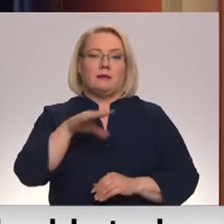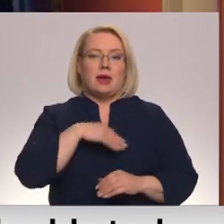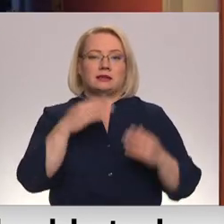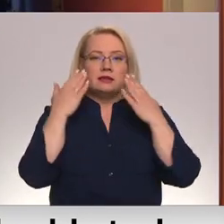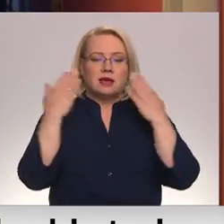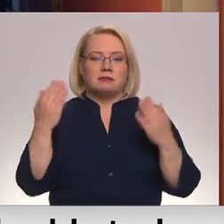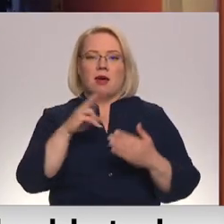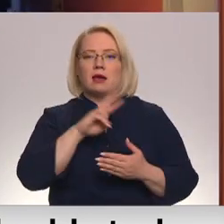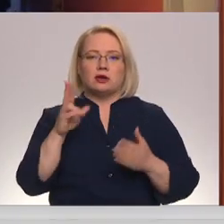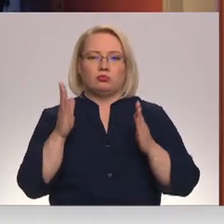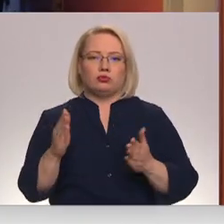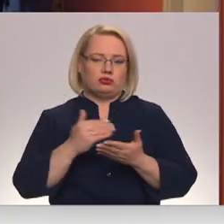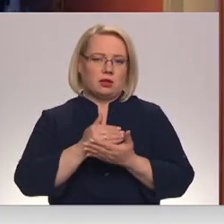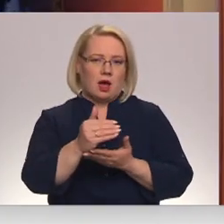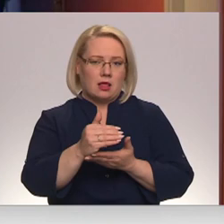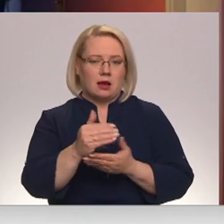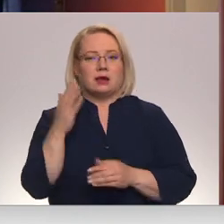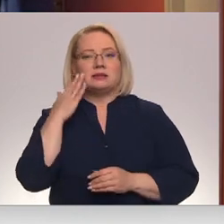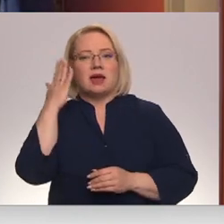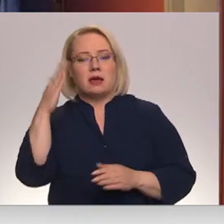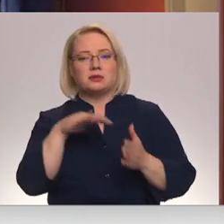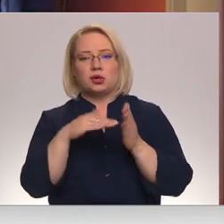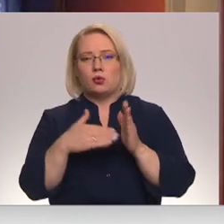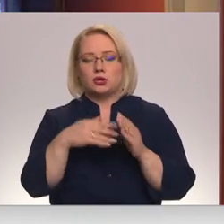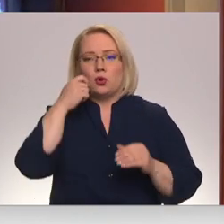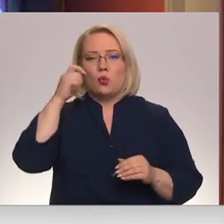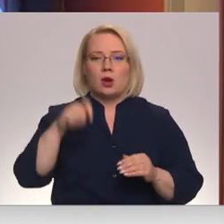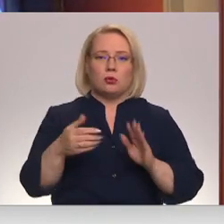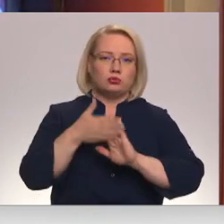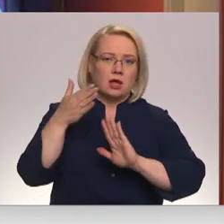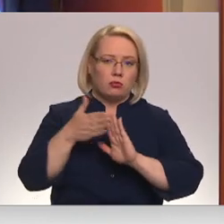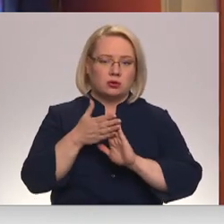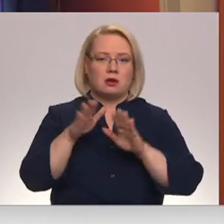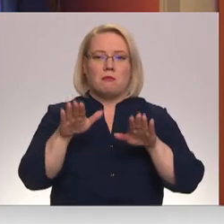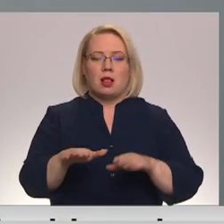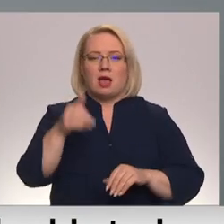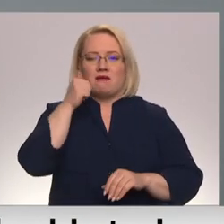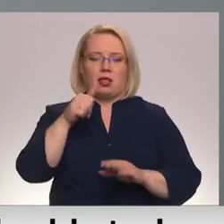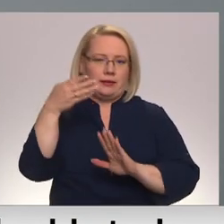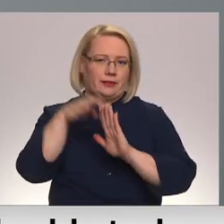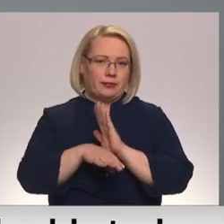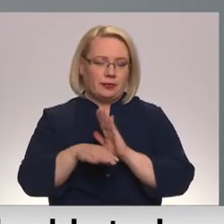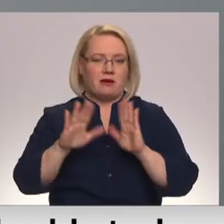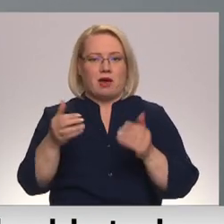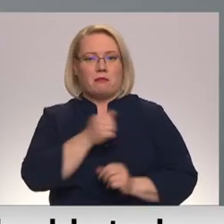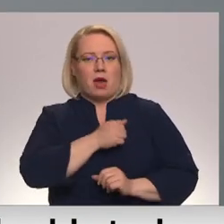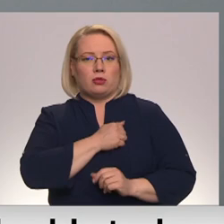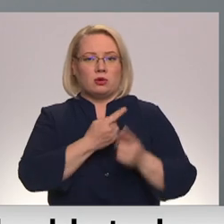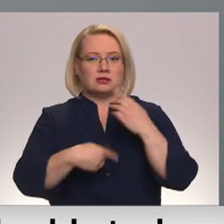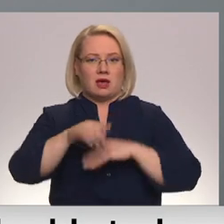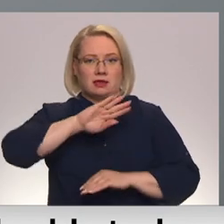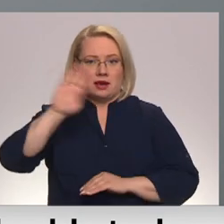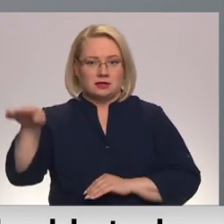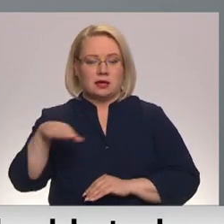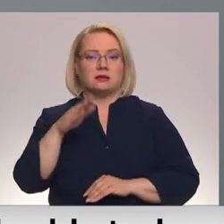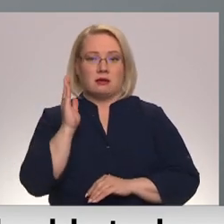Mēs nezinām, kas būs tālāk. Cerējam, ka situācija Ukrainā uzlabosies, bet paliek tikai sliktāk. Vai es baidos atgriezties?